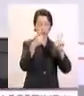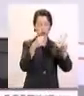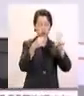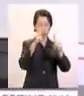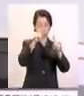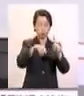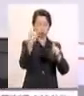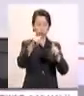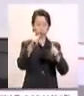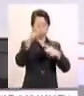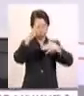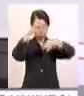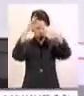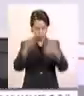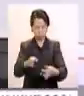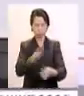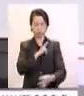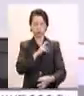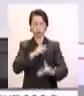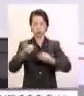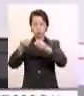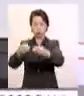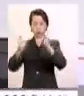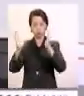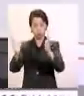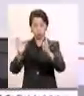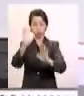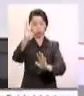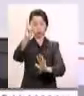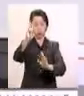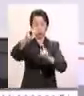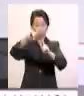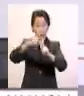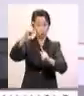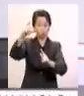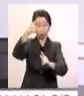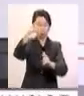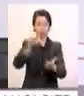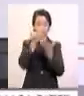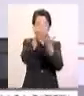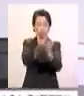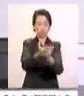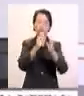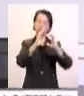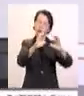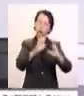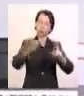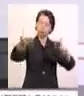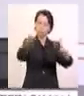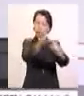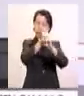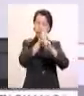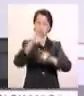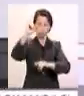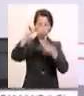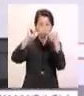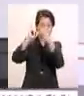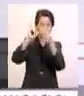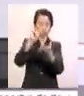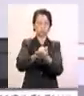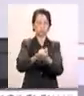telah memutuskan untuk Kementerian diberikan tempoh 6 bulan bagi mengemukakan mekanisme mencapai manifesto